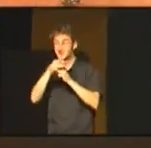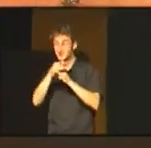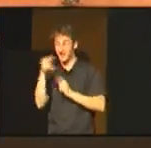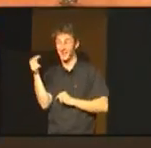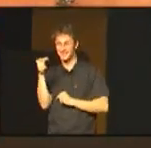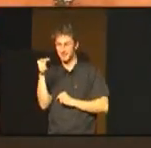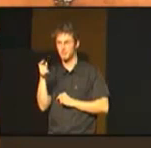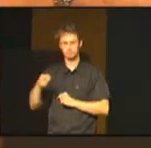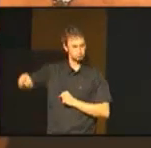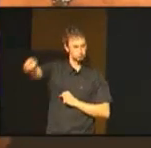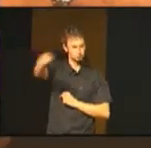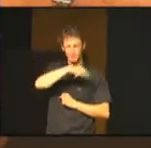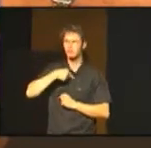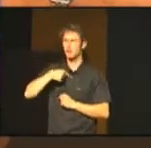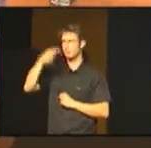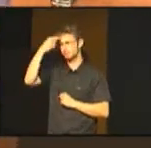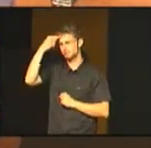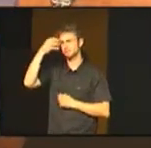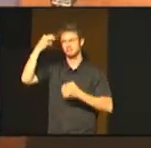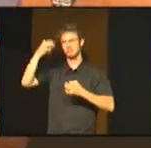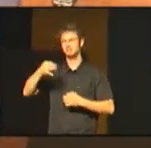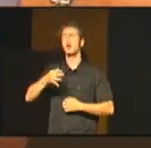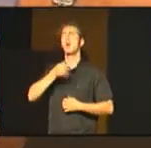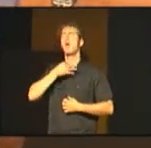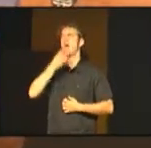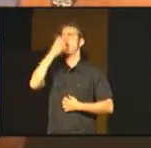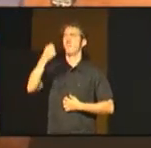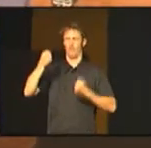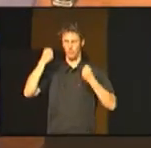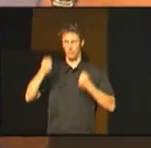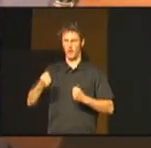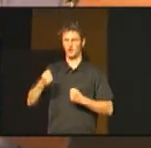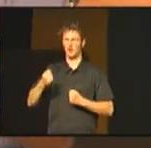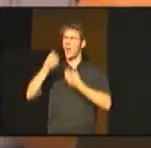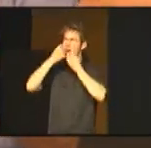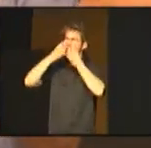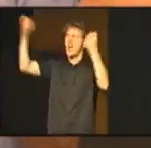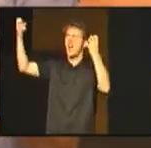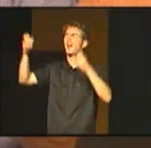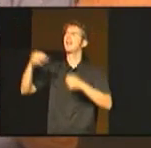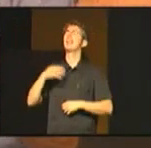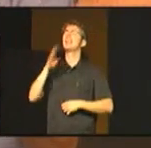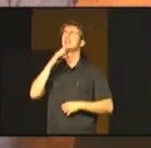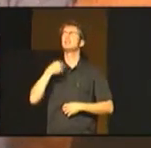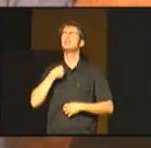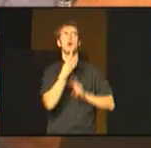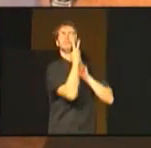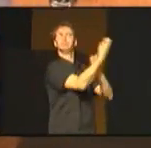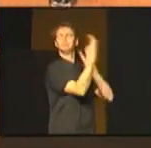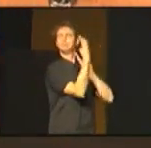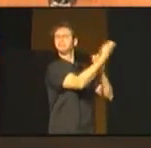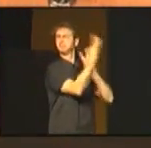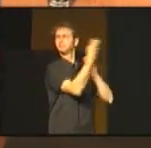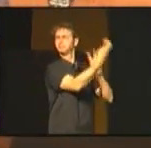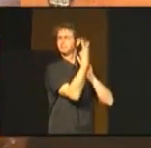ciutadans conscients hem d'explicar amb veu ben alta què passa amb els nostres impostos, amb